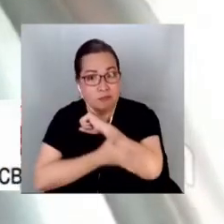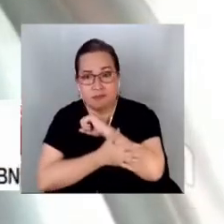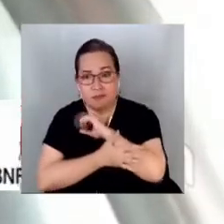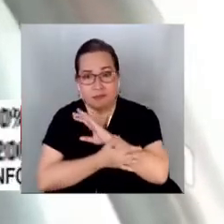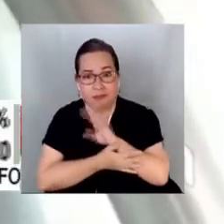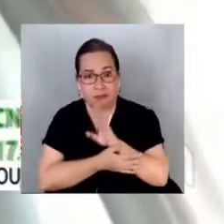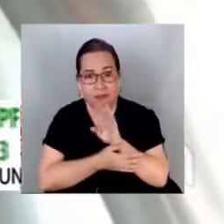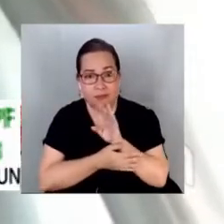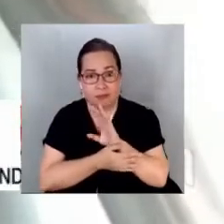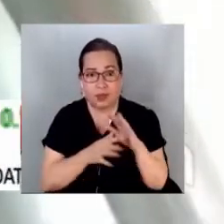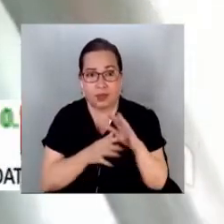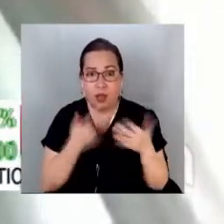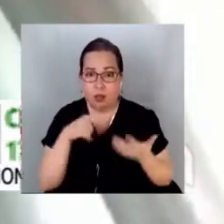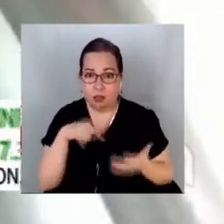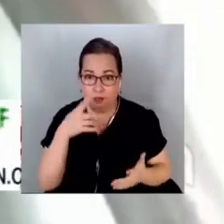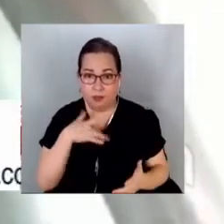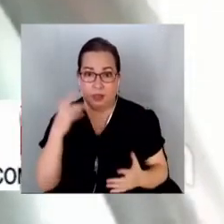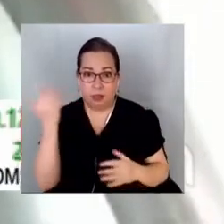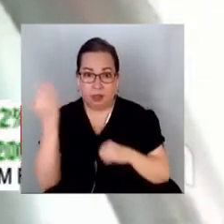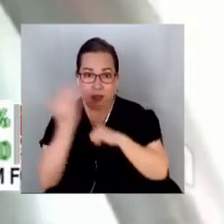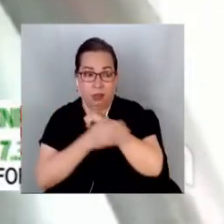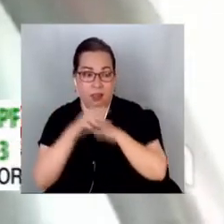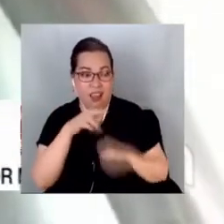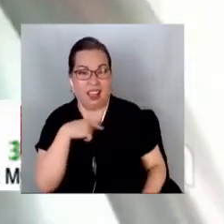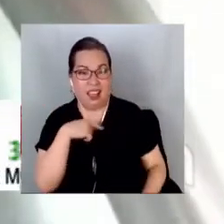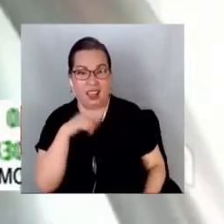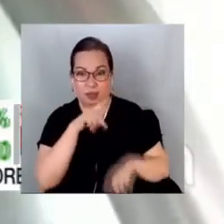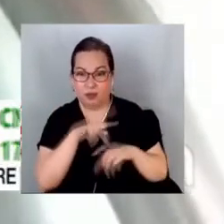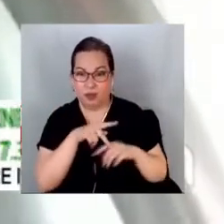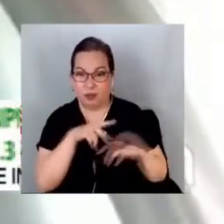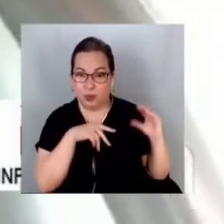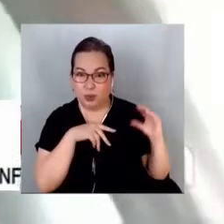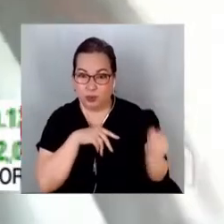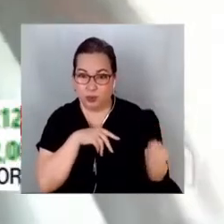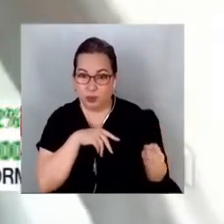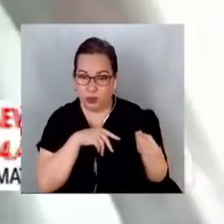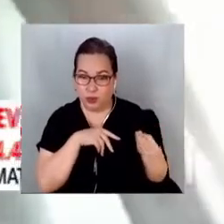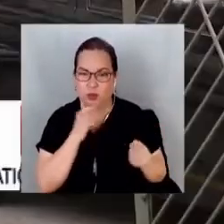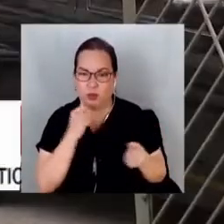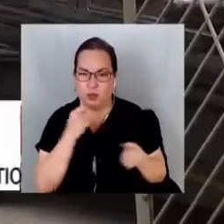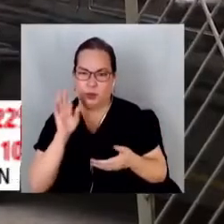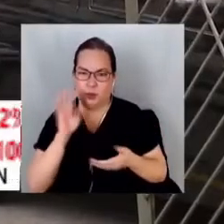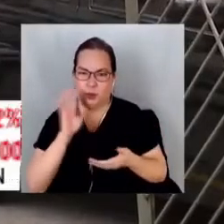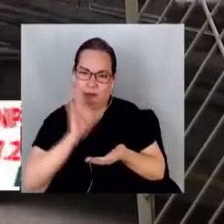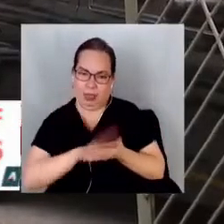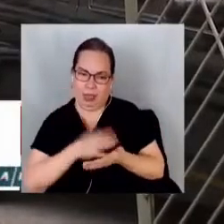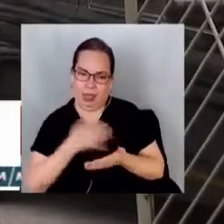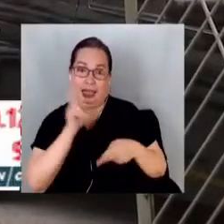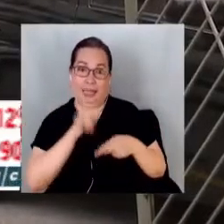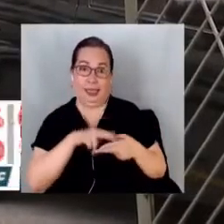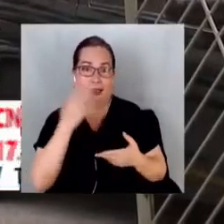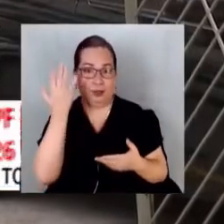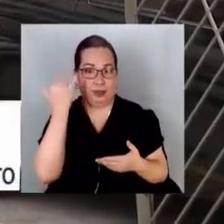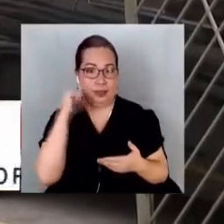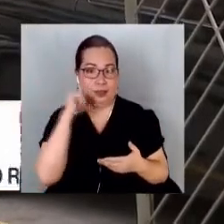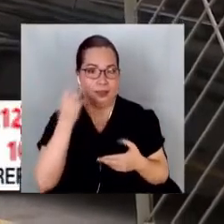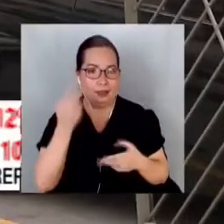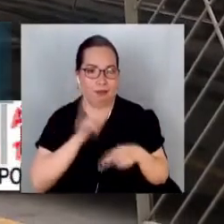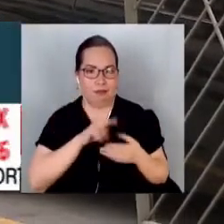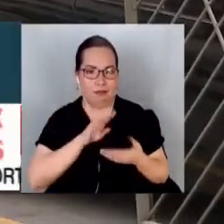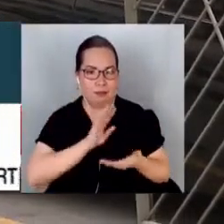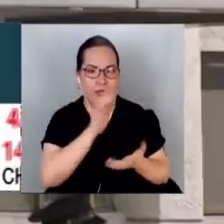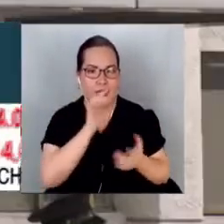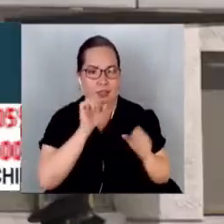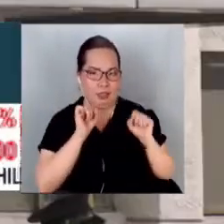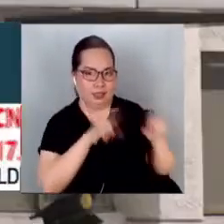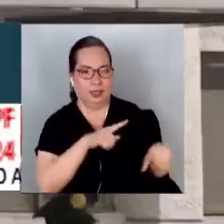maliit yung production natin, itataas din yung presyo kasi negosyo yun . Meanwhile, the Department of Trade and Industry